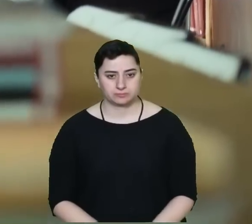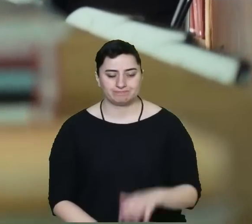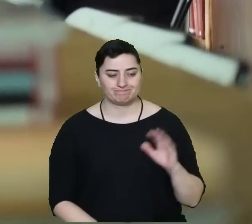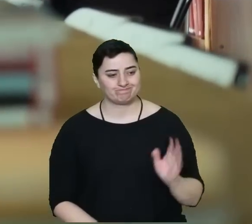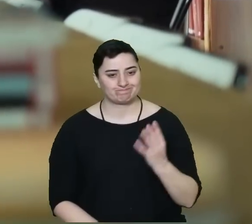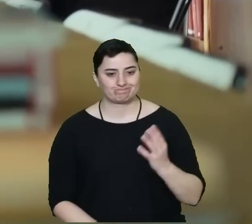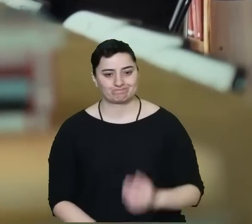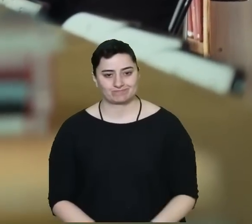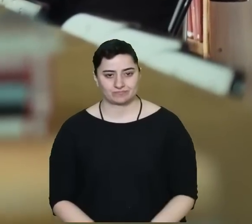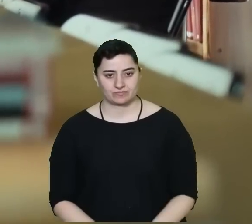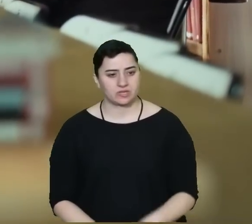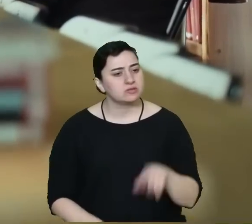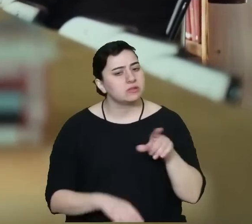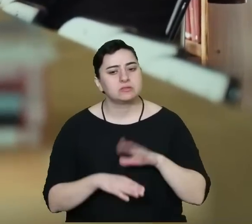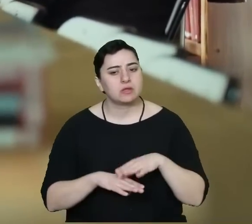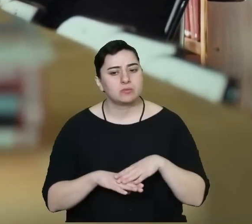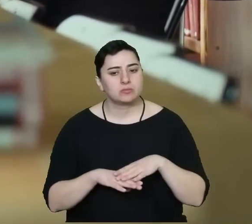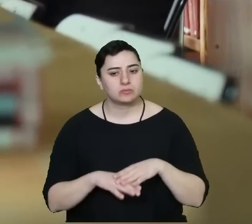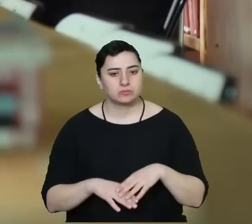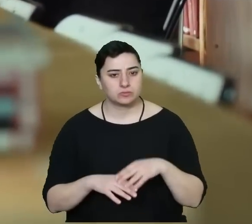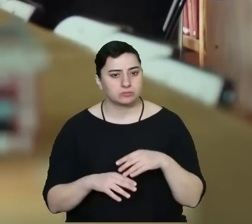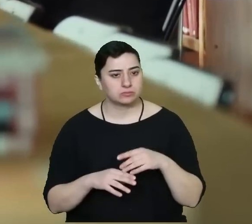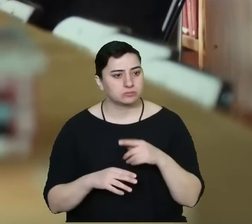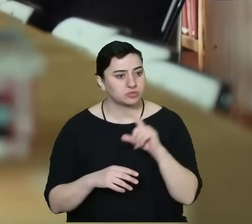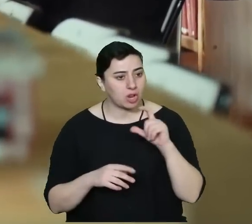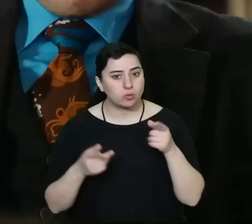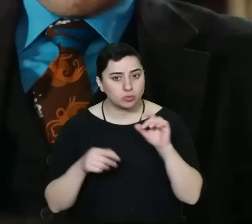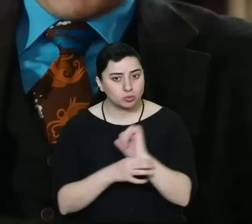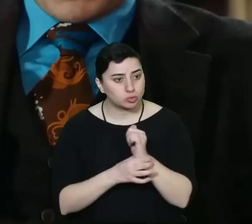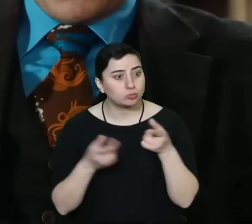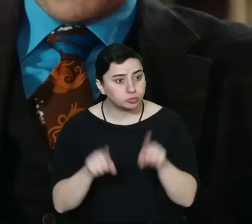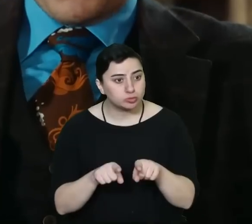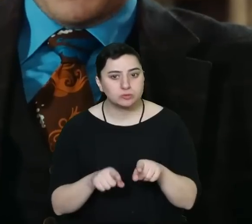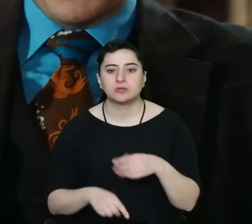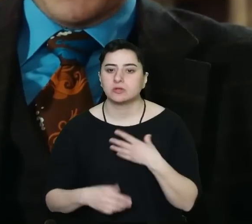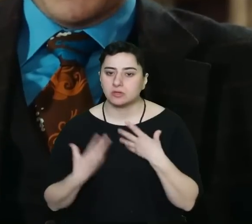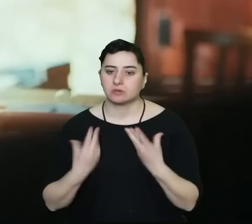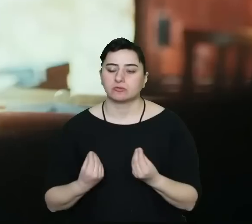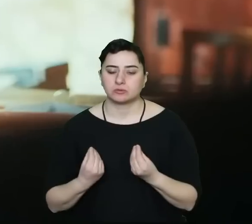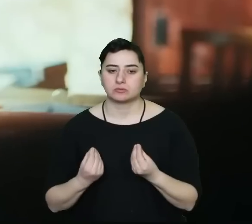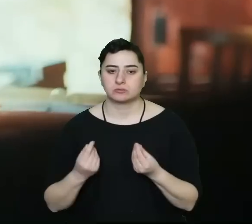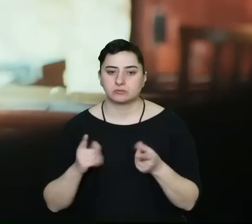Neyse ya. Sen ne yaptın? Konuşabildin mi Celal Usta'yla? Konuştum.